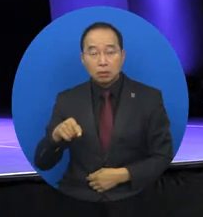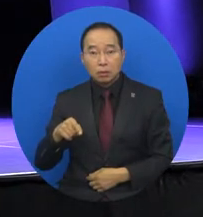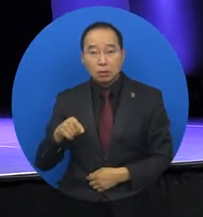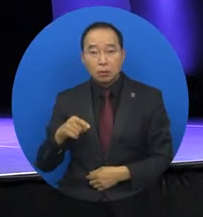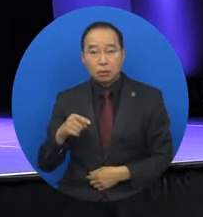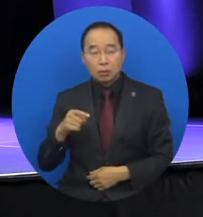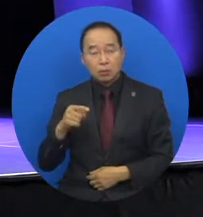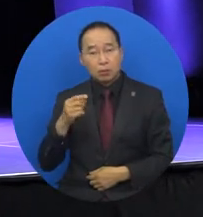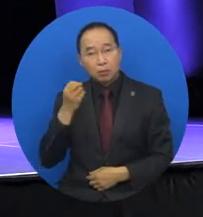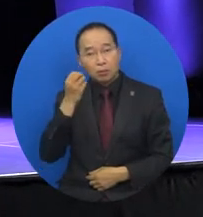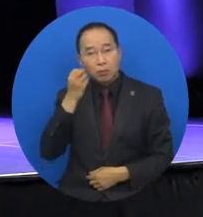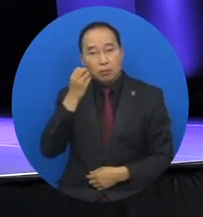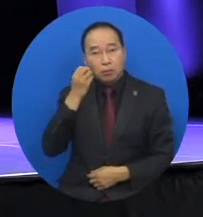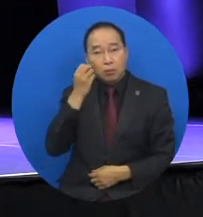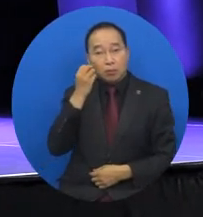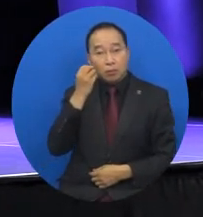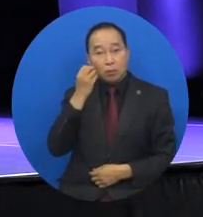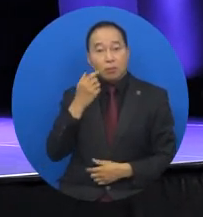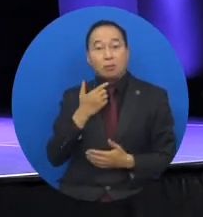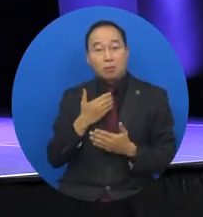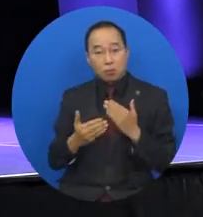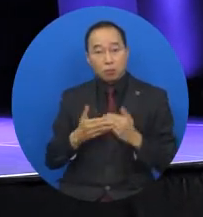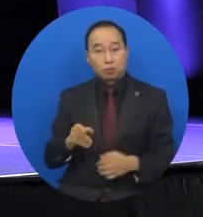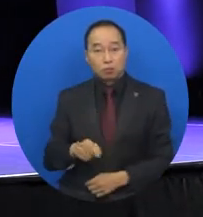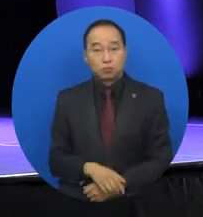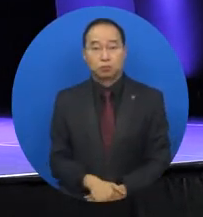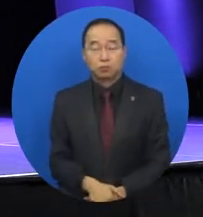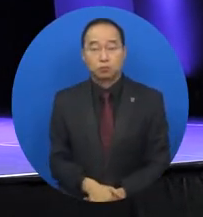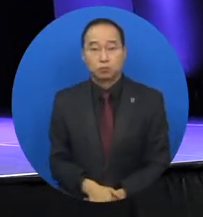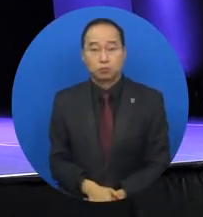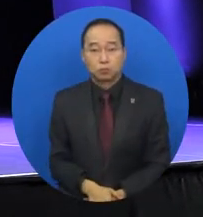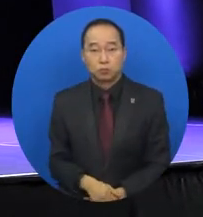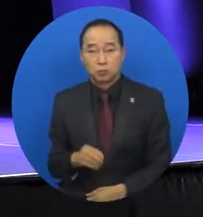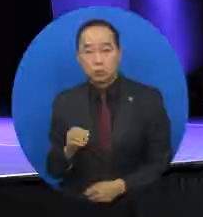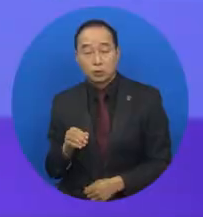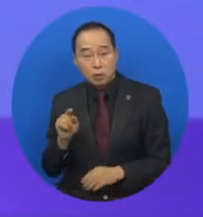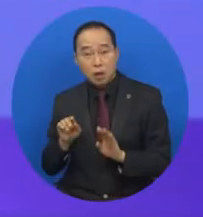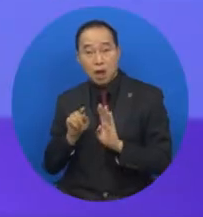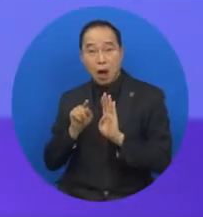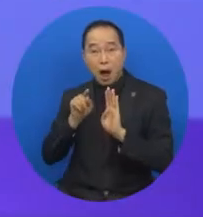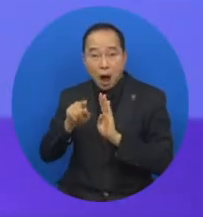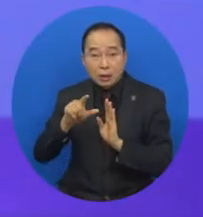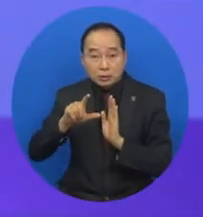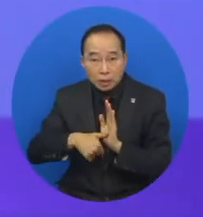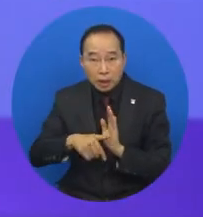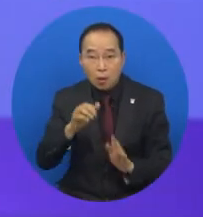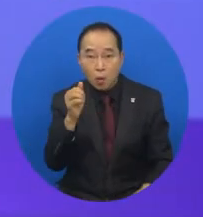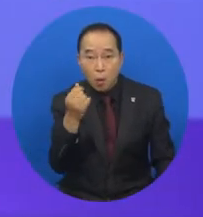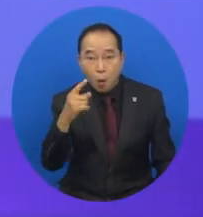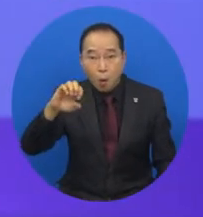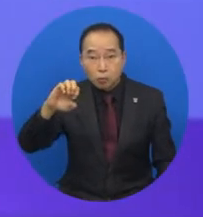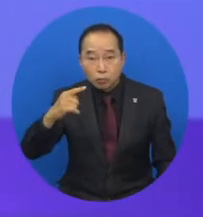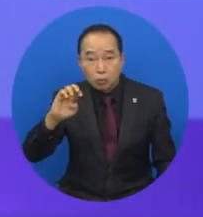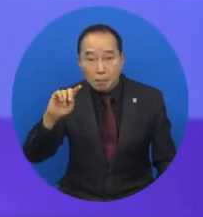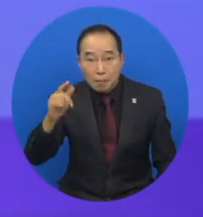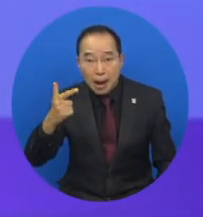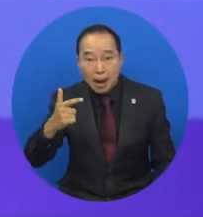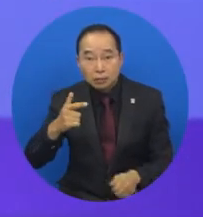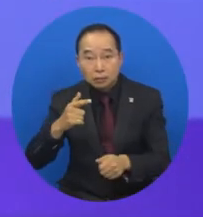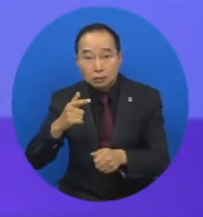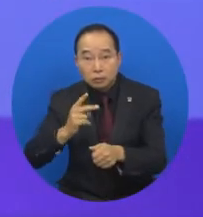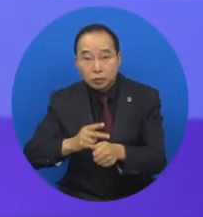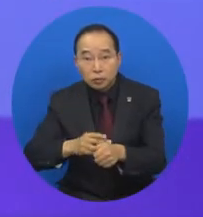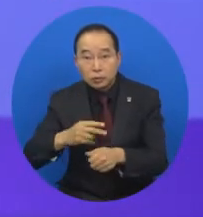것처럼 신기한 현상을 이제 목격하게 됐죠. 들어섰는데 그때